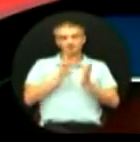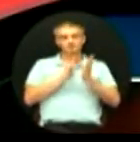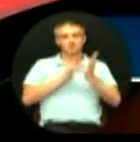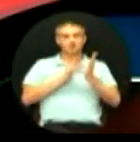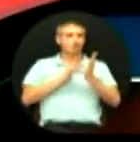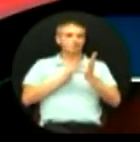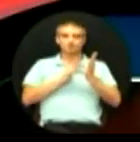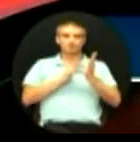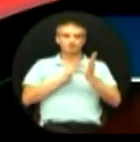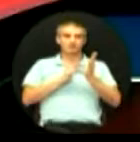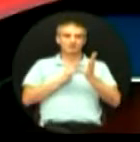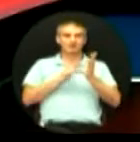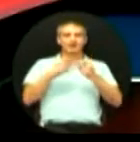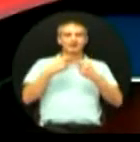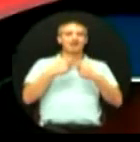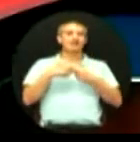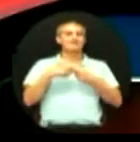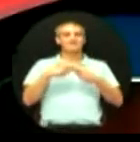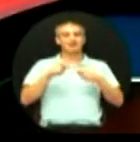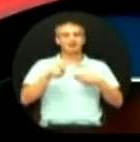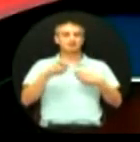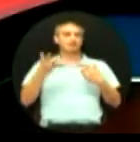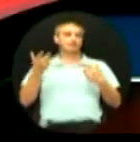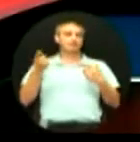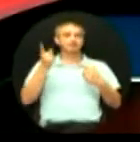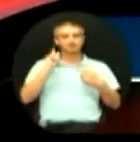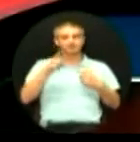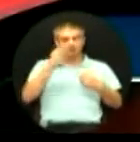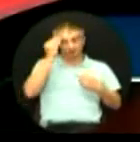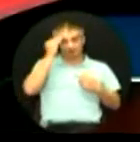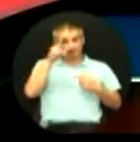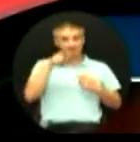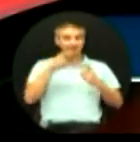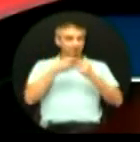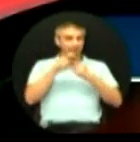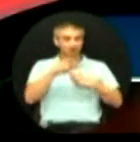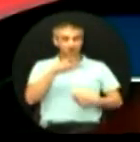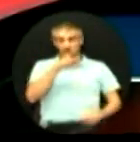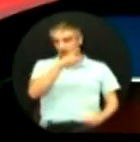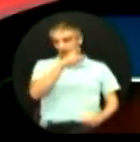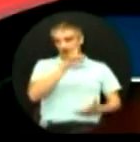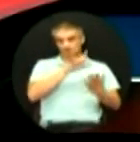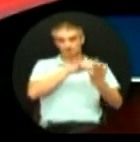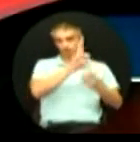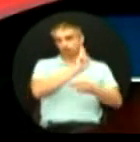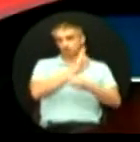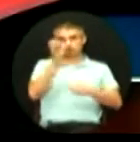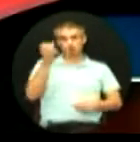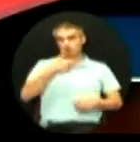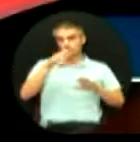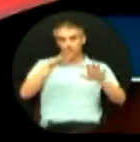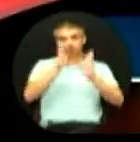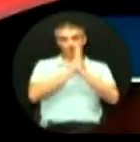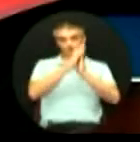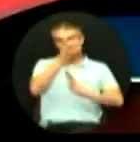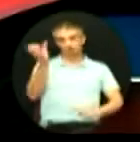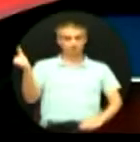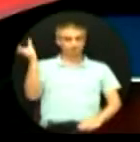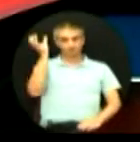מקומות לחברי כנסת, וצריך להזכיר בהקשר הזה שהמקום שלך משוריין וראש הממשלה ביקש ממך